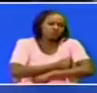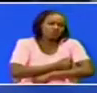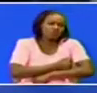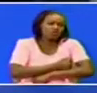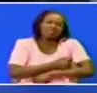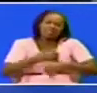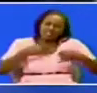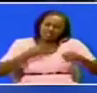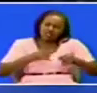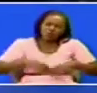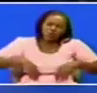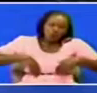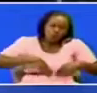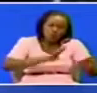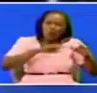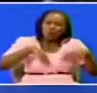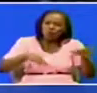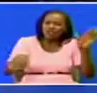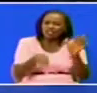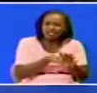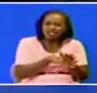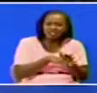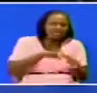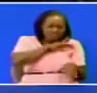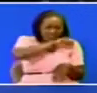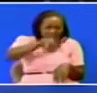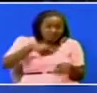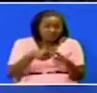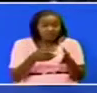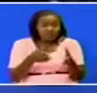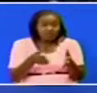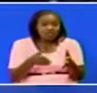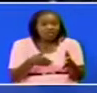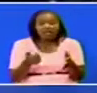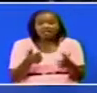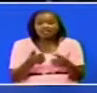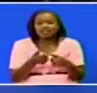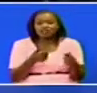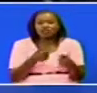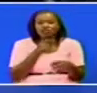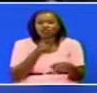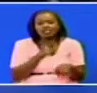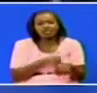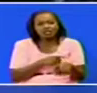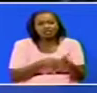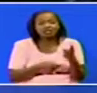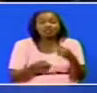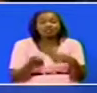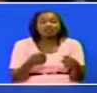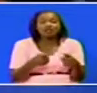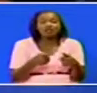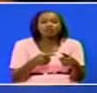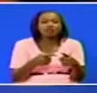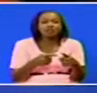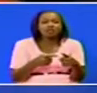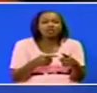wanajaribu kufukuza ndovu katika eneo letu la hapa Sironi. Na ndovu ni kama zimefunguliwa kutoka lunch zimekuja hapa eneo letu la Sironi. Na